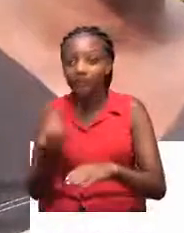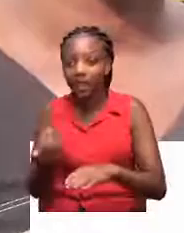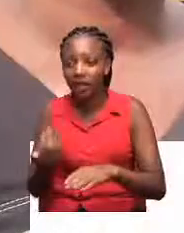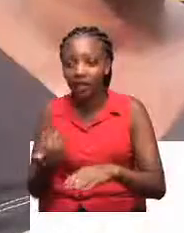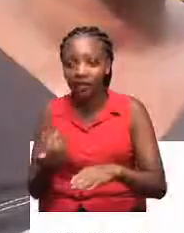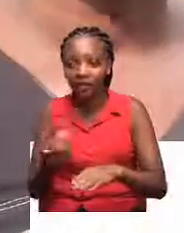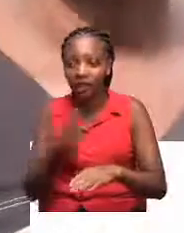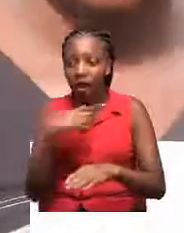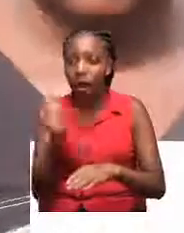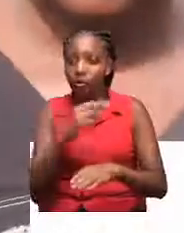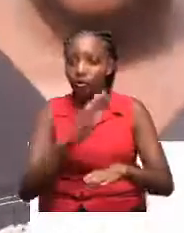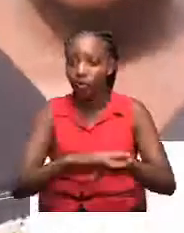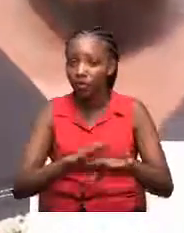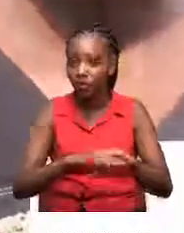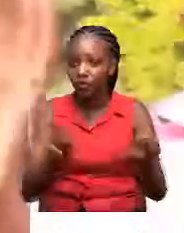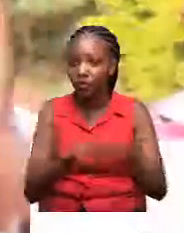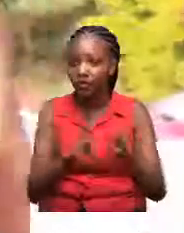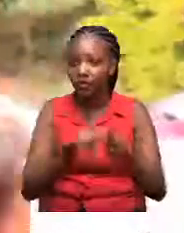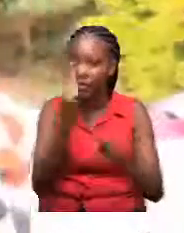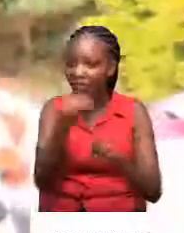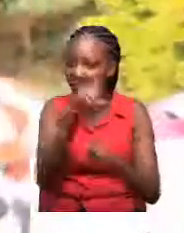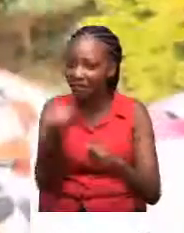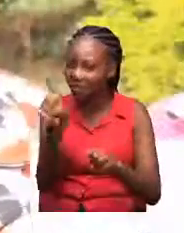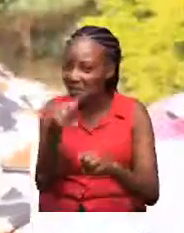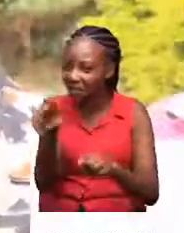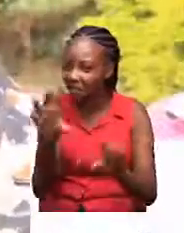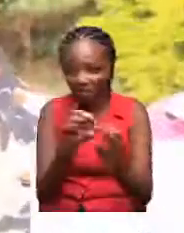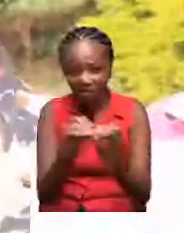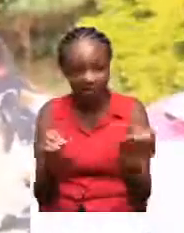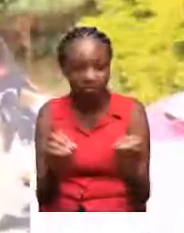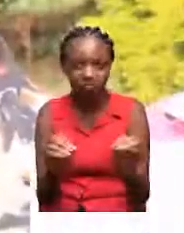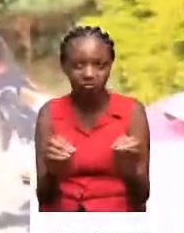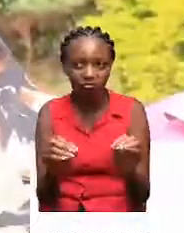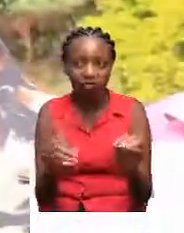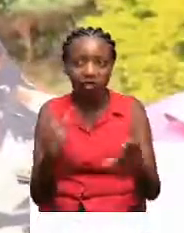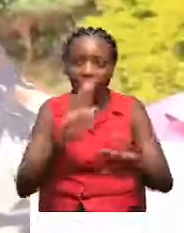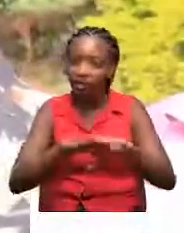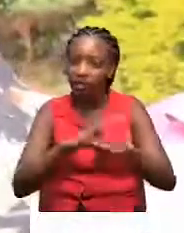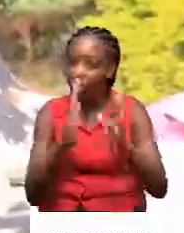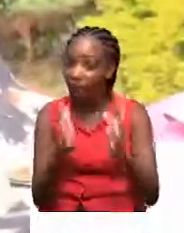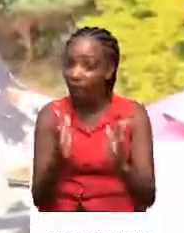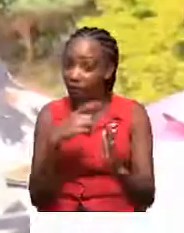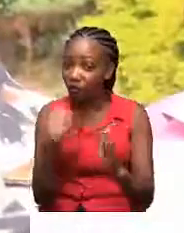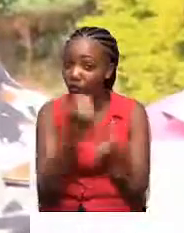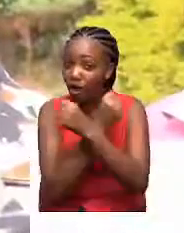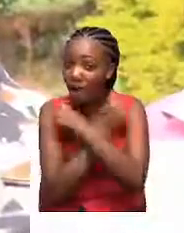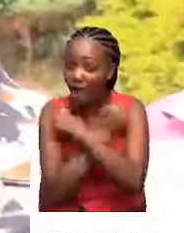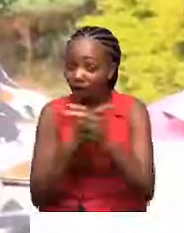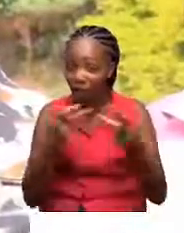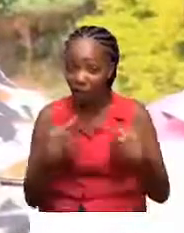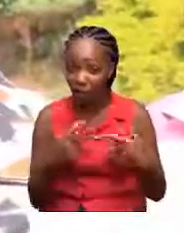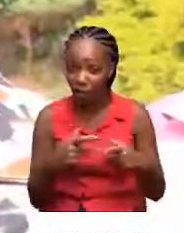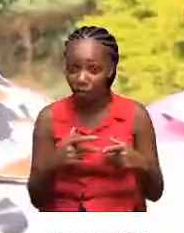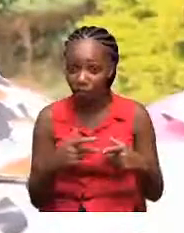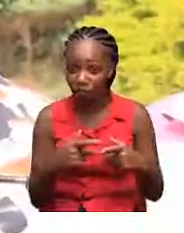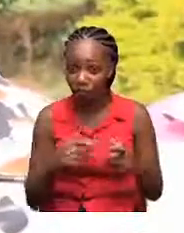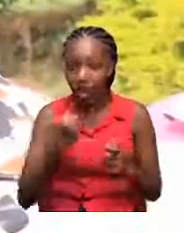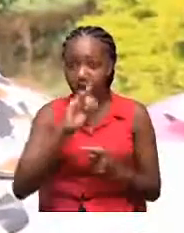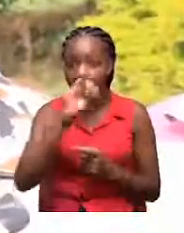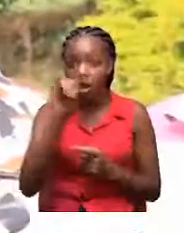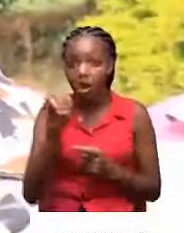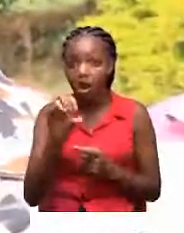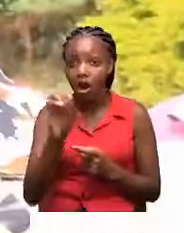mtoto ambaye hakosani na watu. Joseph alikuwa ni mtu mzuri, mtu wa kupenda watu. Joseph amesaidia